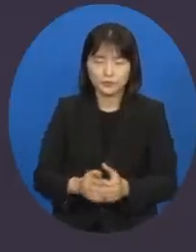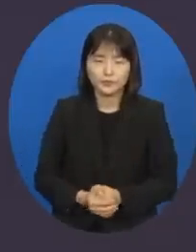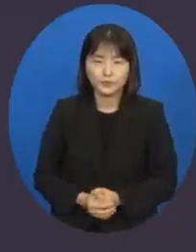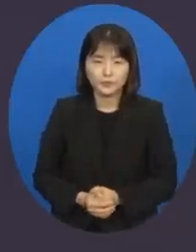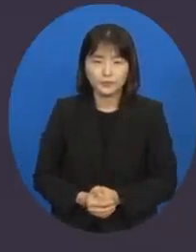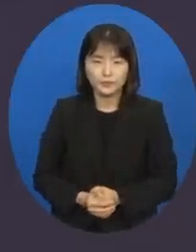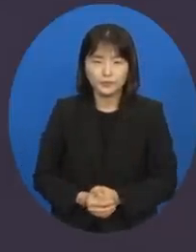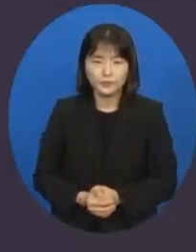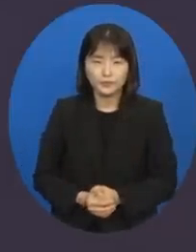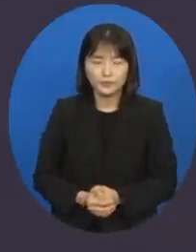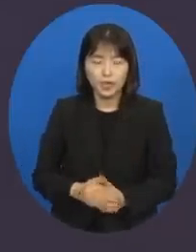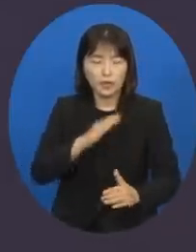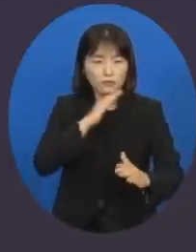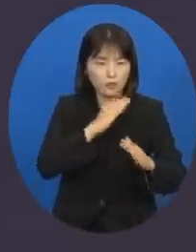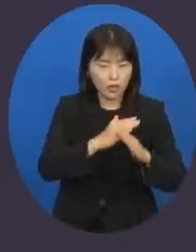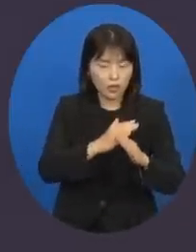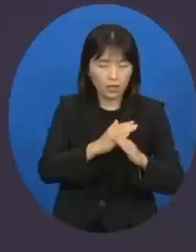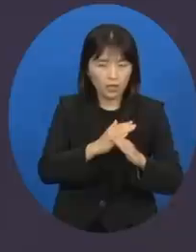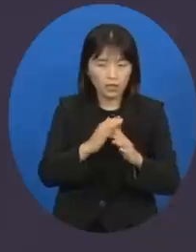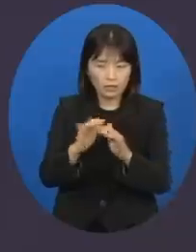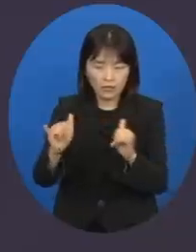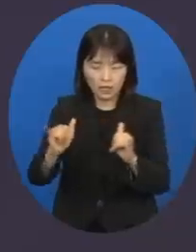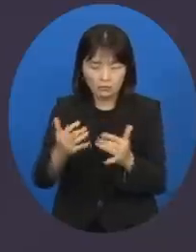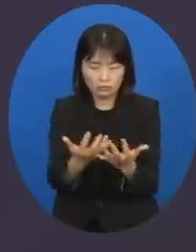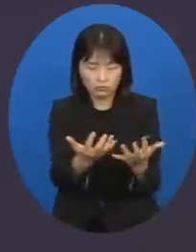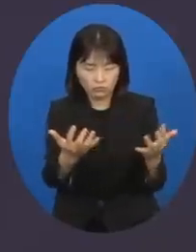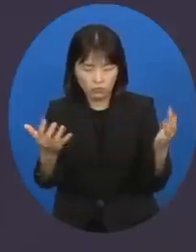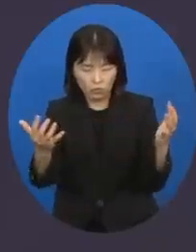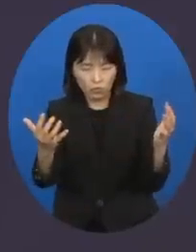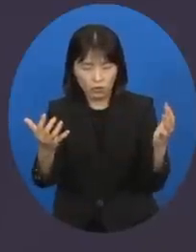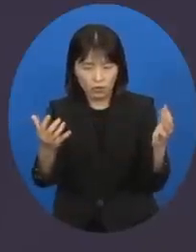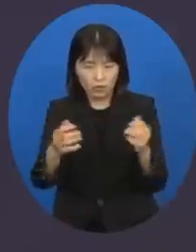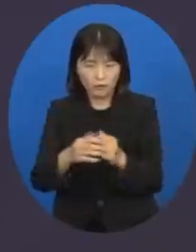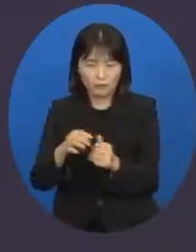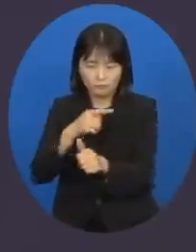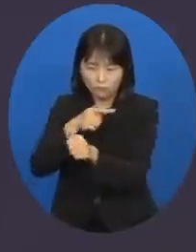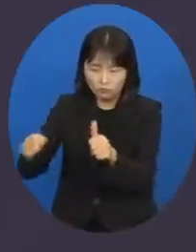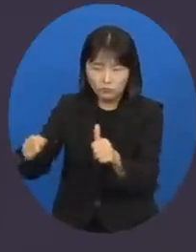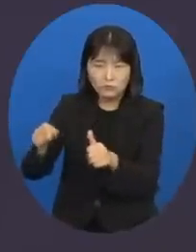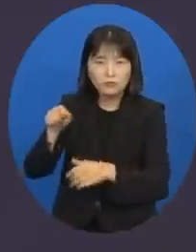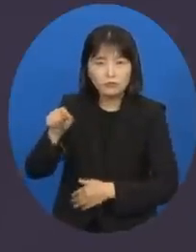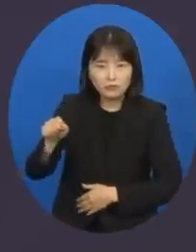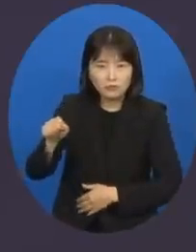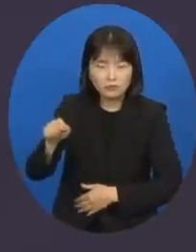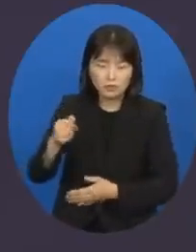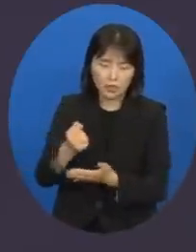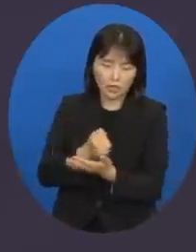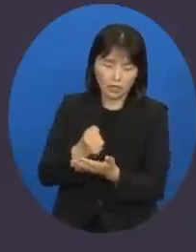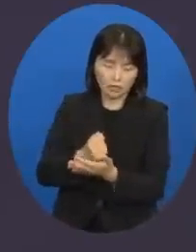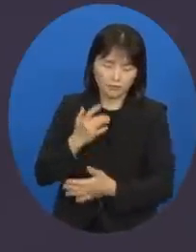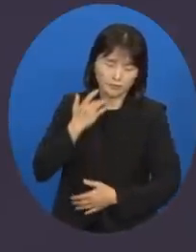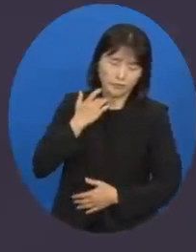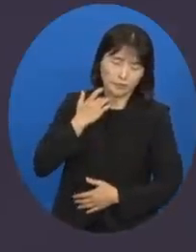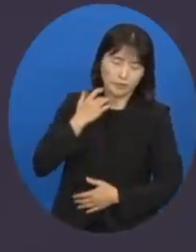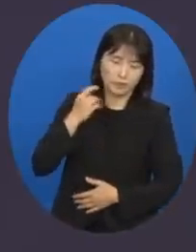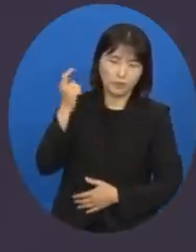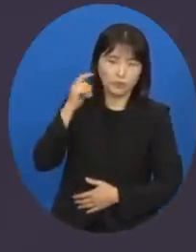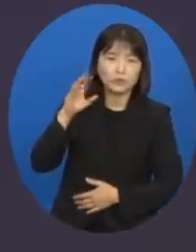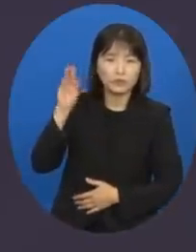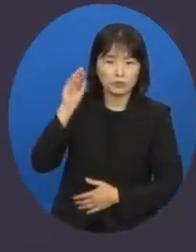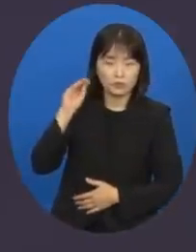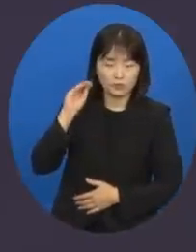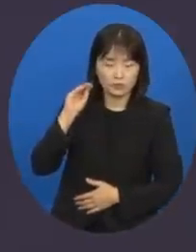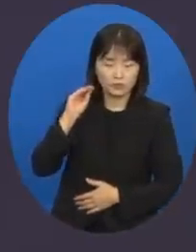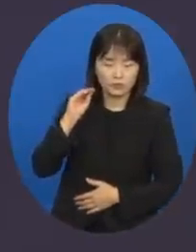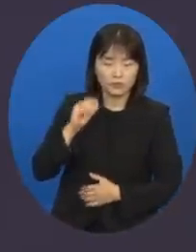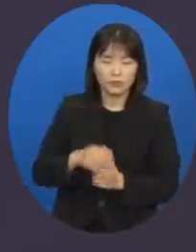북한에서 주민들을 공개 처형을 한다는 참 안타깝고 끔찍한 소식을 듣곤 하는데 바로